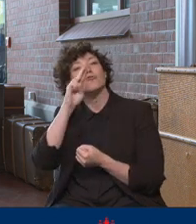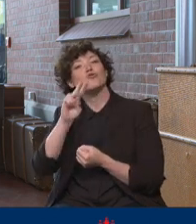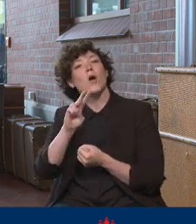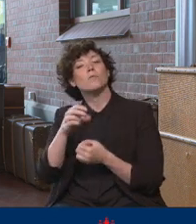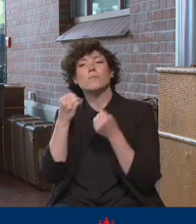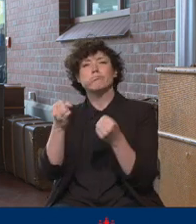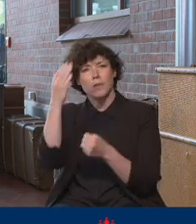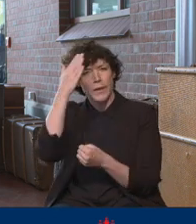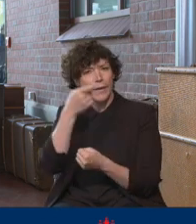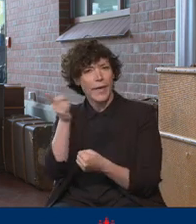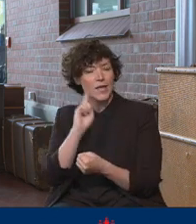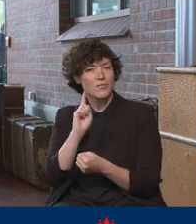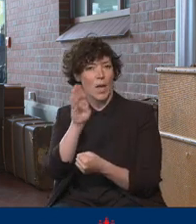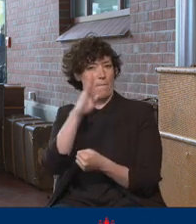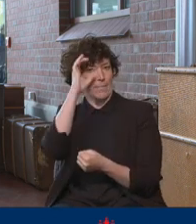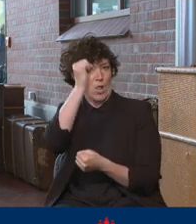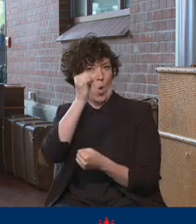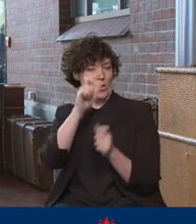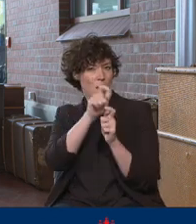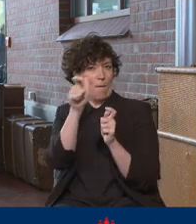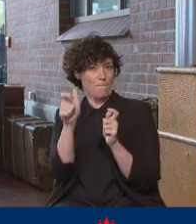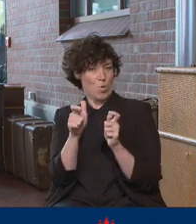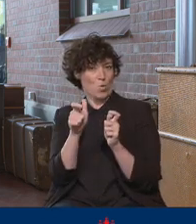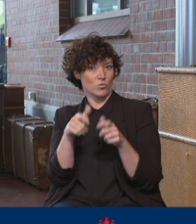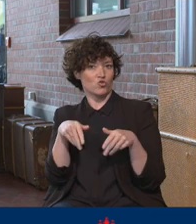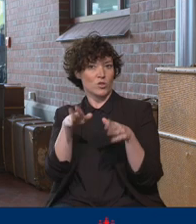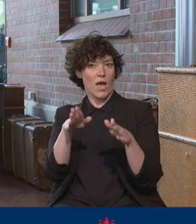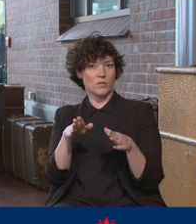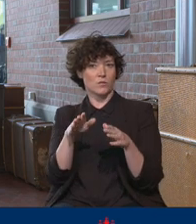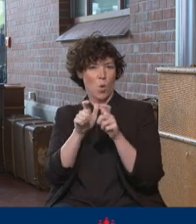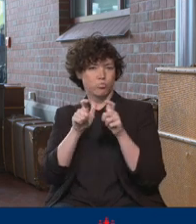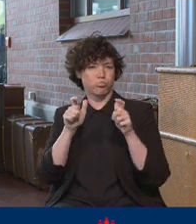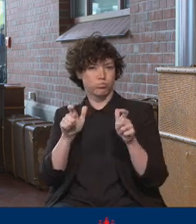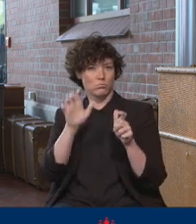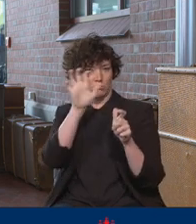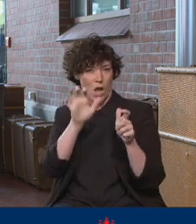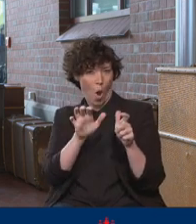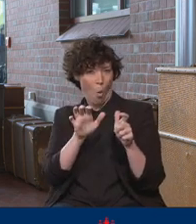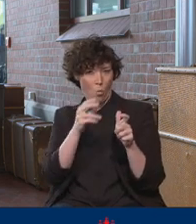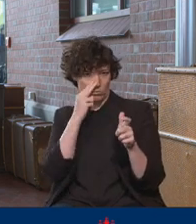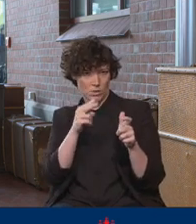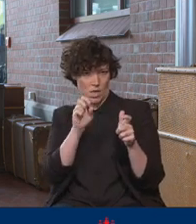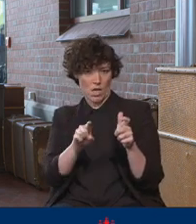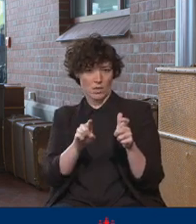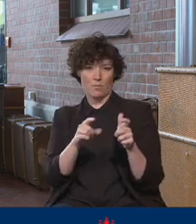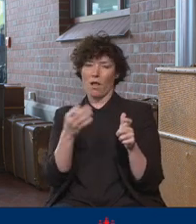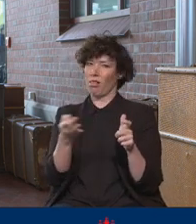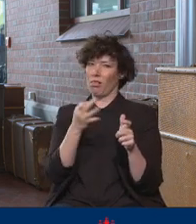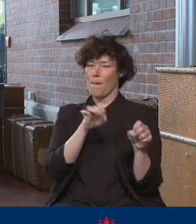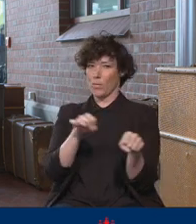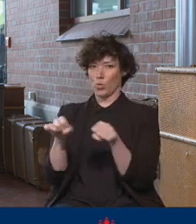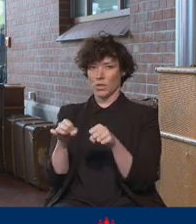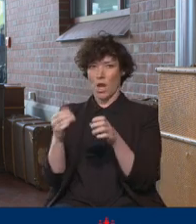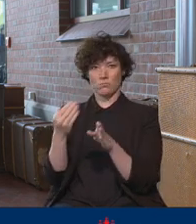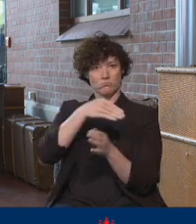brückenstraße ist als trennwirkung hier einmal dick in grau dargestellt und hat ganz wenig möglichkeiten zu klären die dann aber